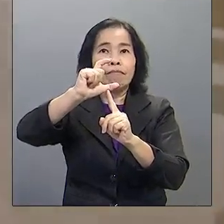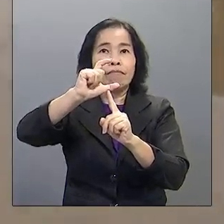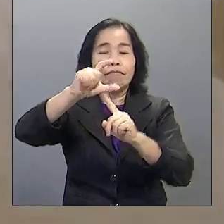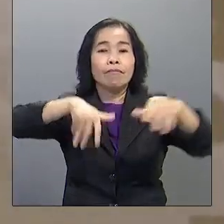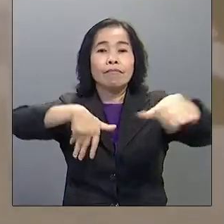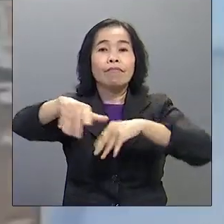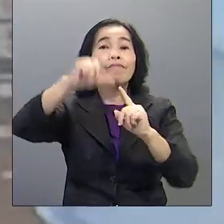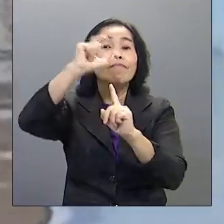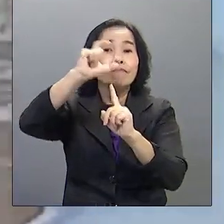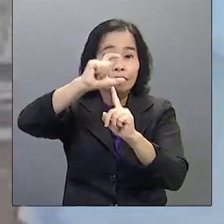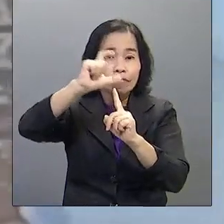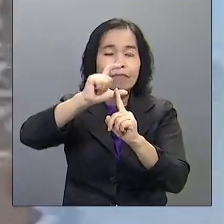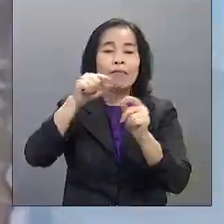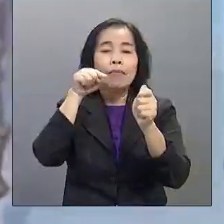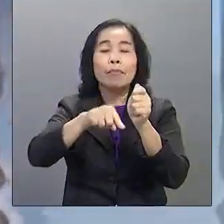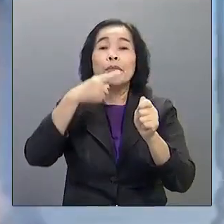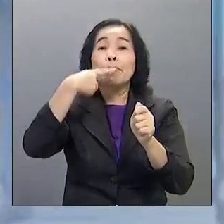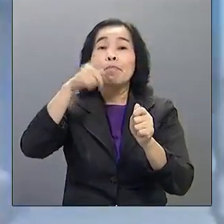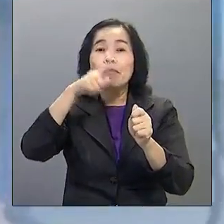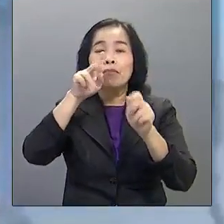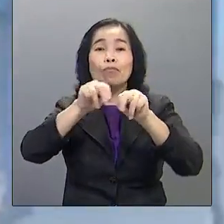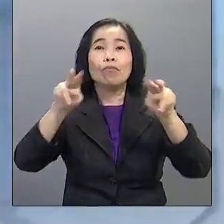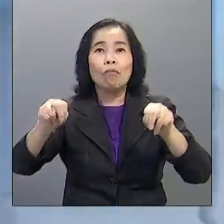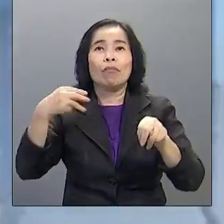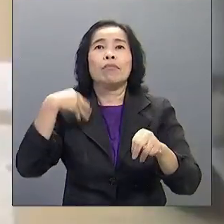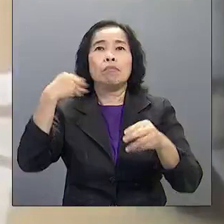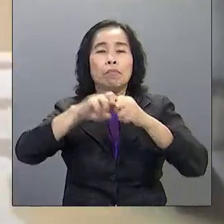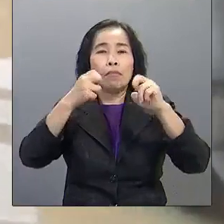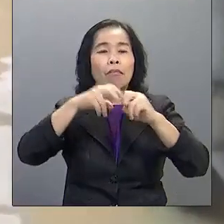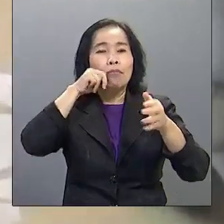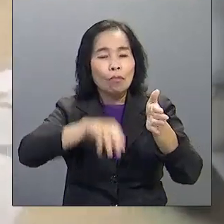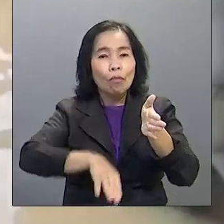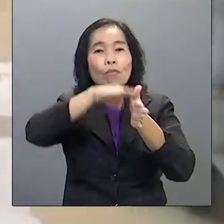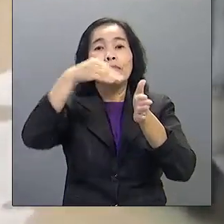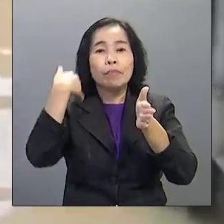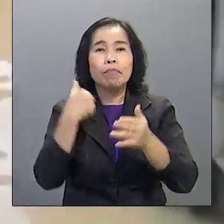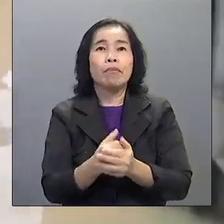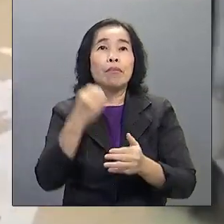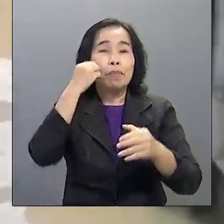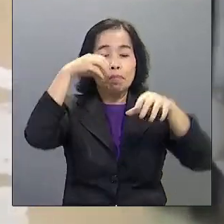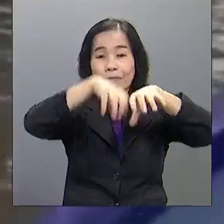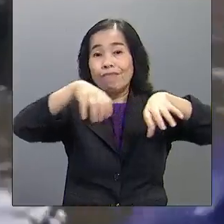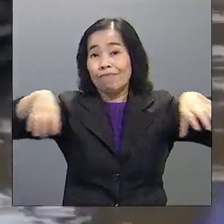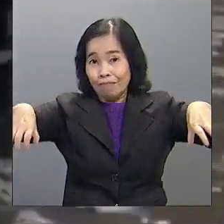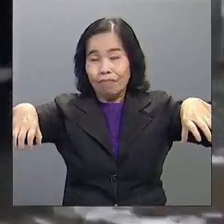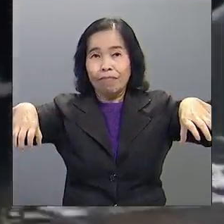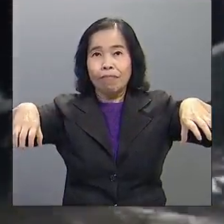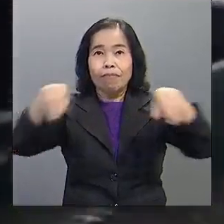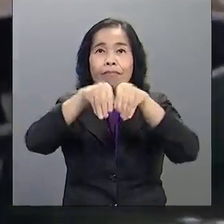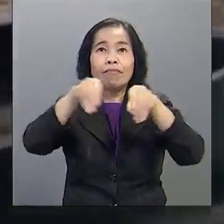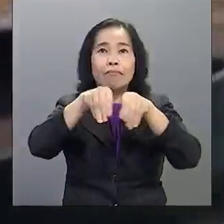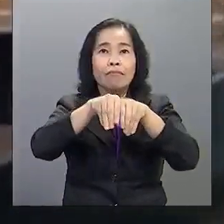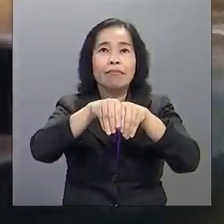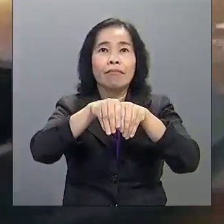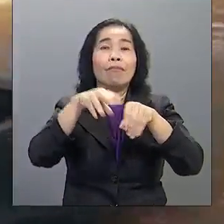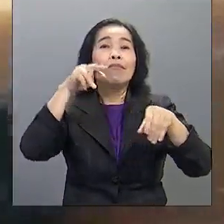อิดอำเภอปากเกร็ดค่ะก็ทำให้ประชาชนนั้นได้รับผลกระทบเป็นวงกว้างเลยนะคะบ้านเรือนประชาชนที่อยู่ในพื้นที่ลุ่มต่ำ